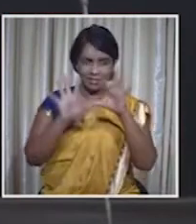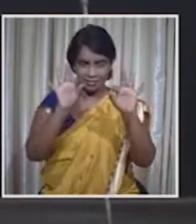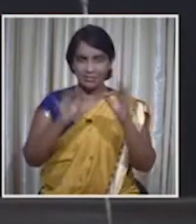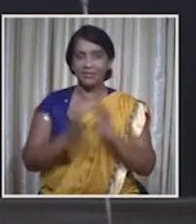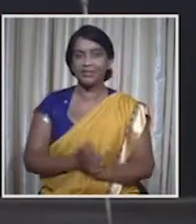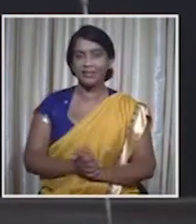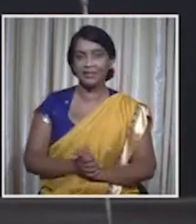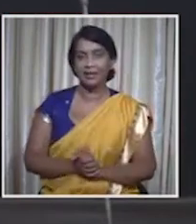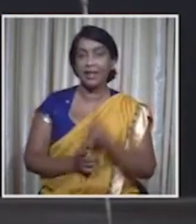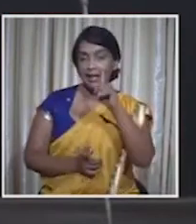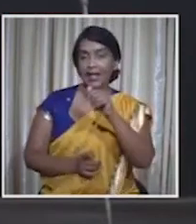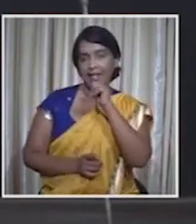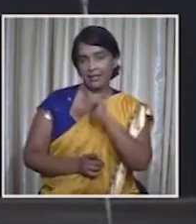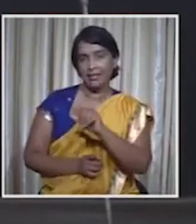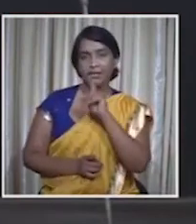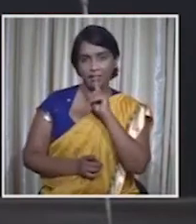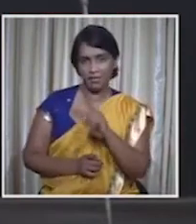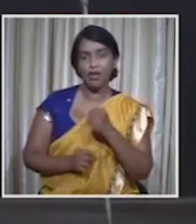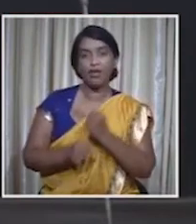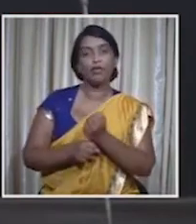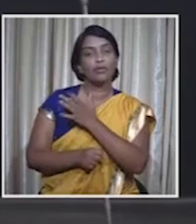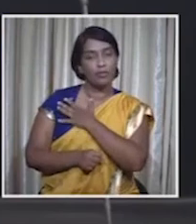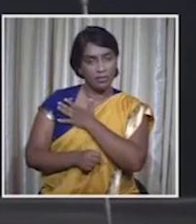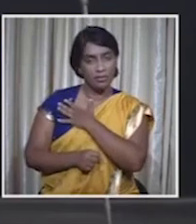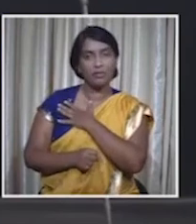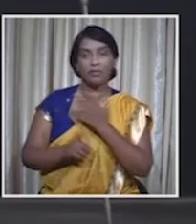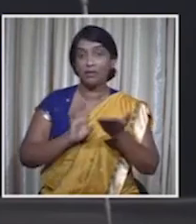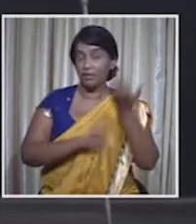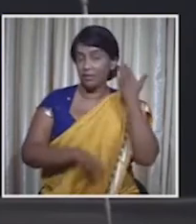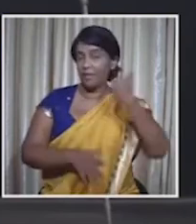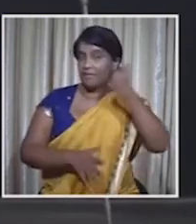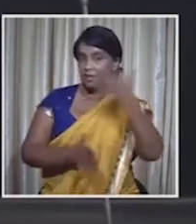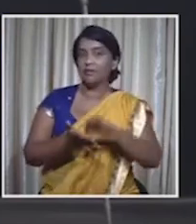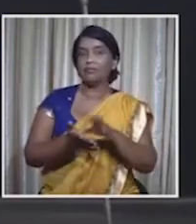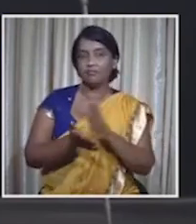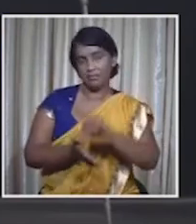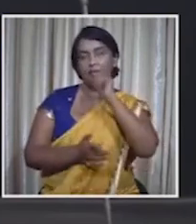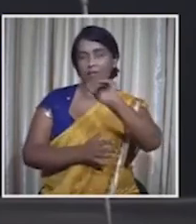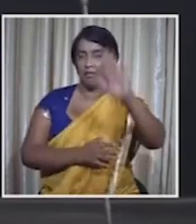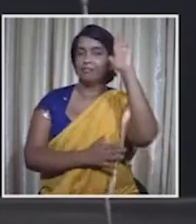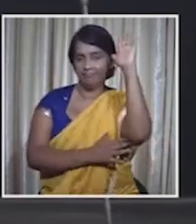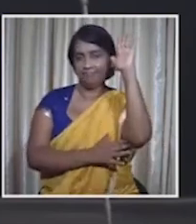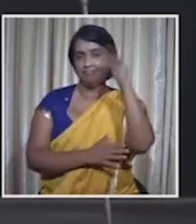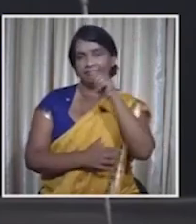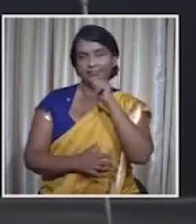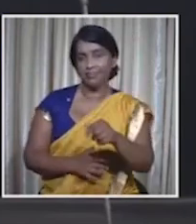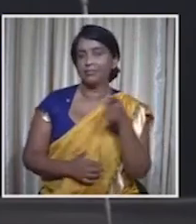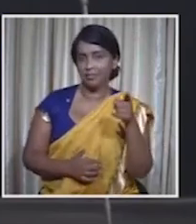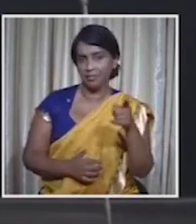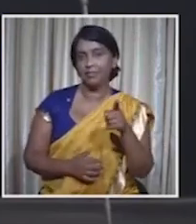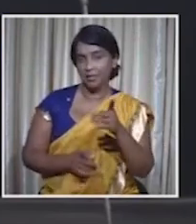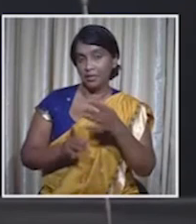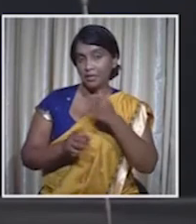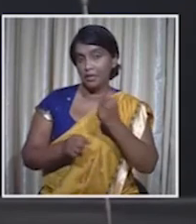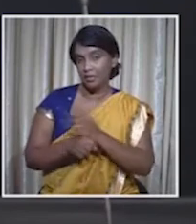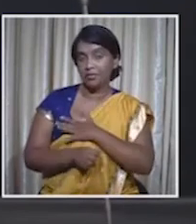භාගයකින් පටන් ගන්නම්. දැන් එතුමා එක ඇත්ත කතාවක් කිව්වා ගෝඨාභය රාජපක්ෂ මහත්තයා ඉතිහාසගත වෙනවා කියලා. ඒකට මම අත් දෙකම උස්සලා ආචාර කරනවා